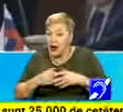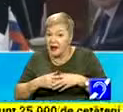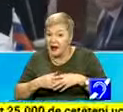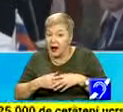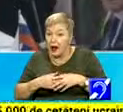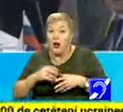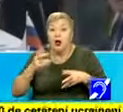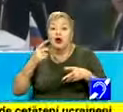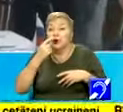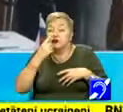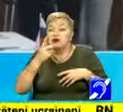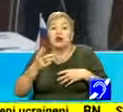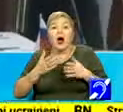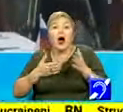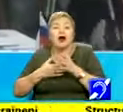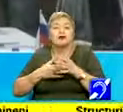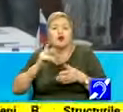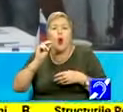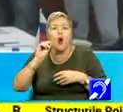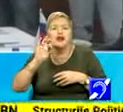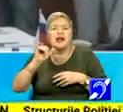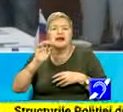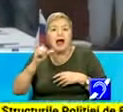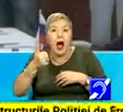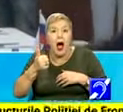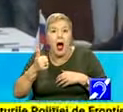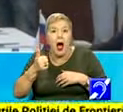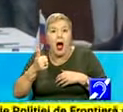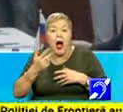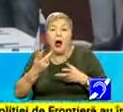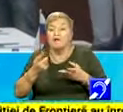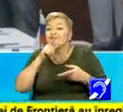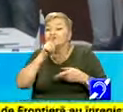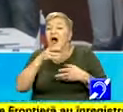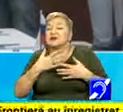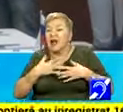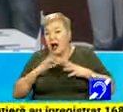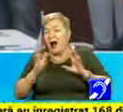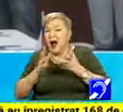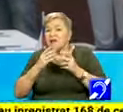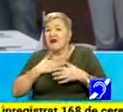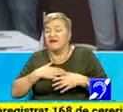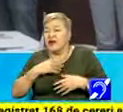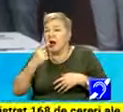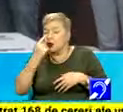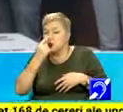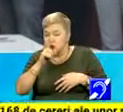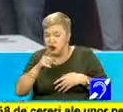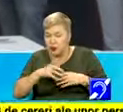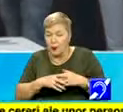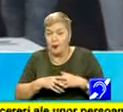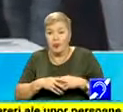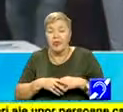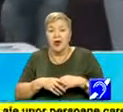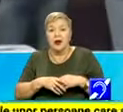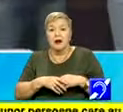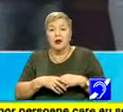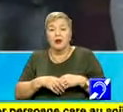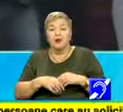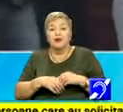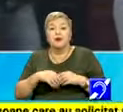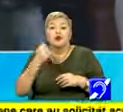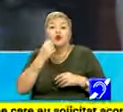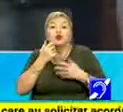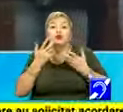nu mai departe. Cam asta ar fi instrumentariul părții ruse. Nu